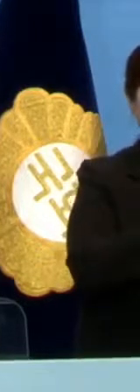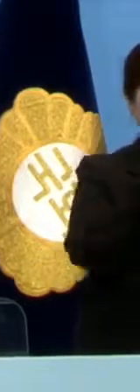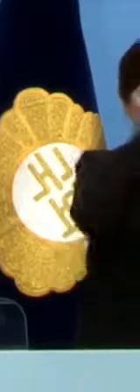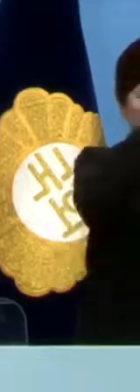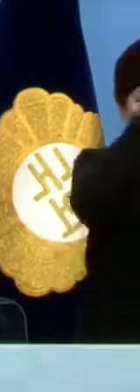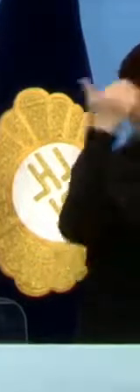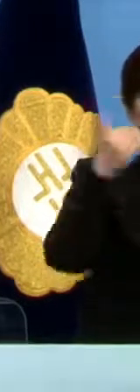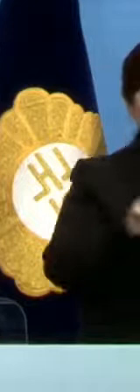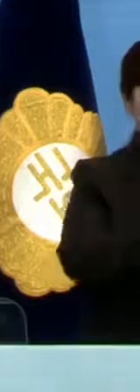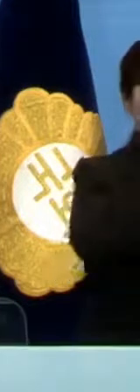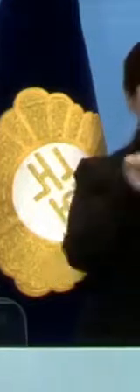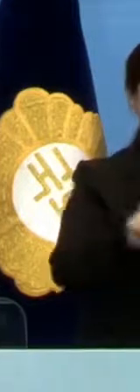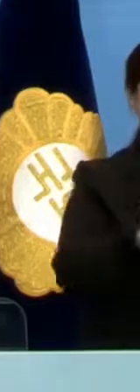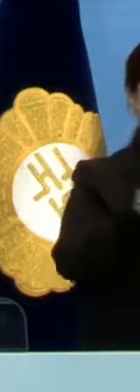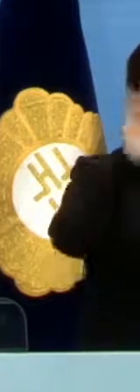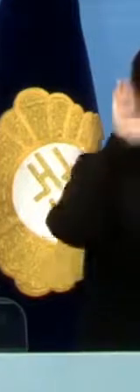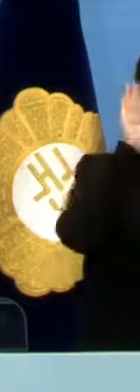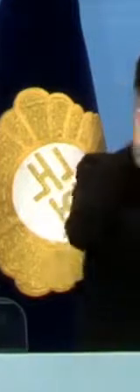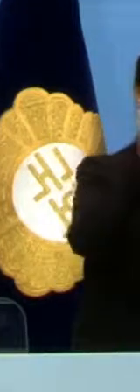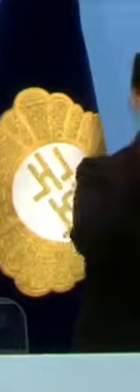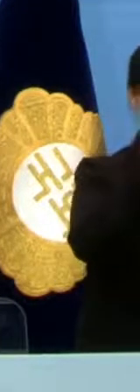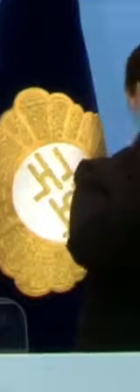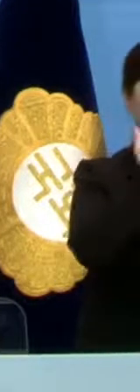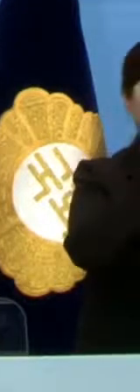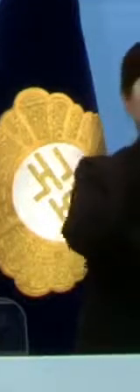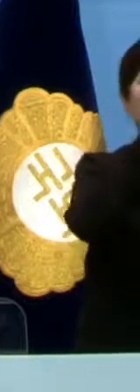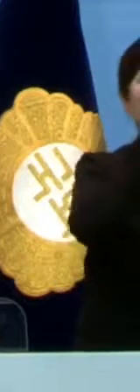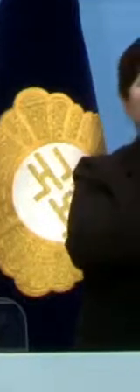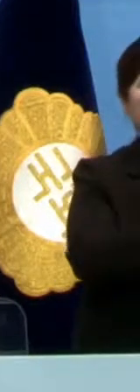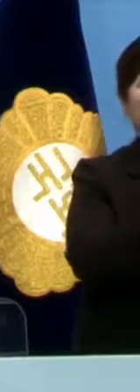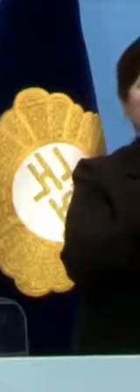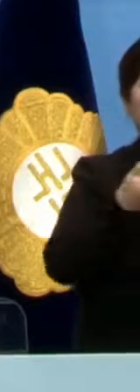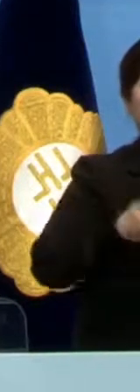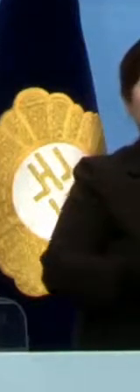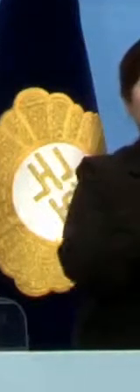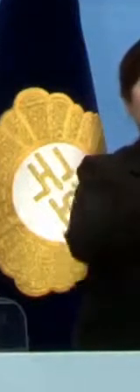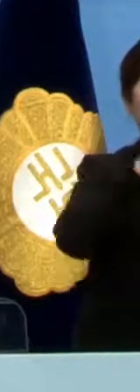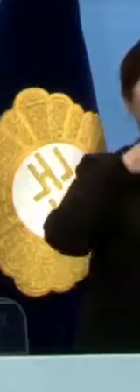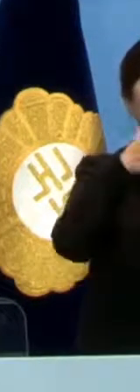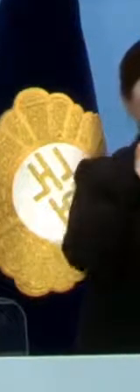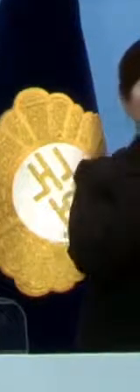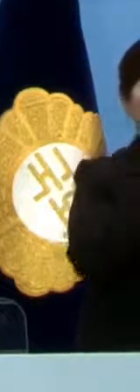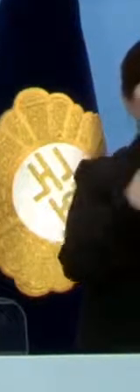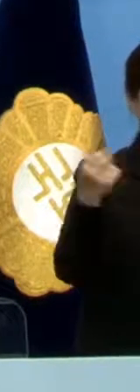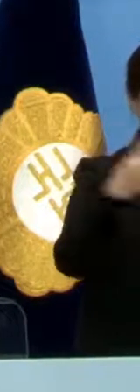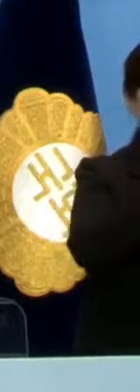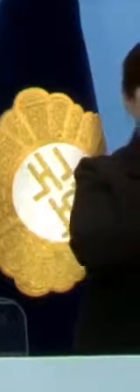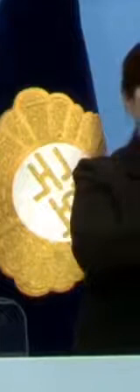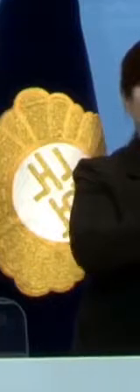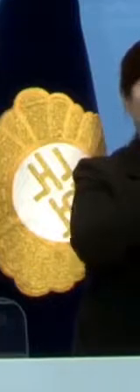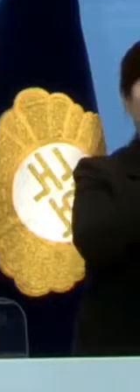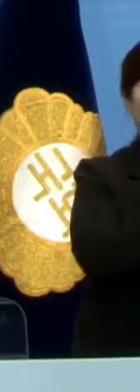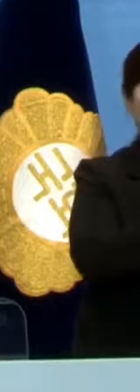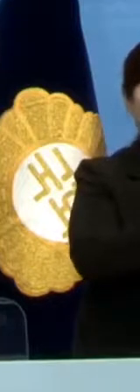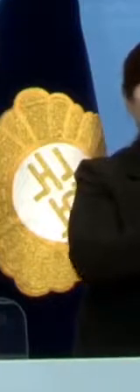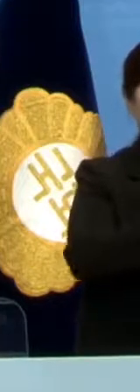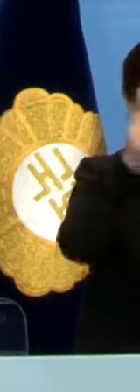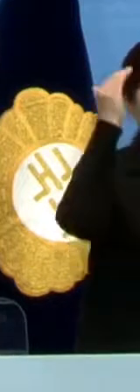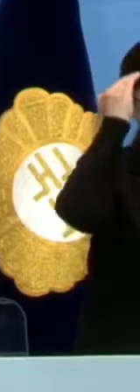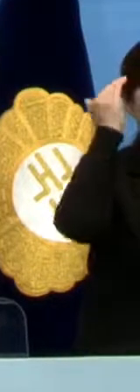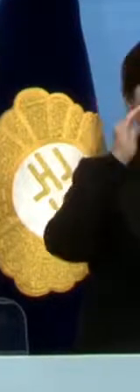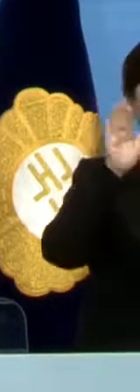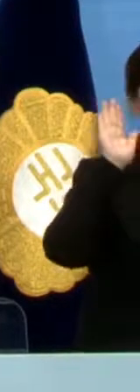청년들이 살고 미래를 내다볼 수 있는 그런 부산으로 우리 고향 부산이 거듭났을 때 대한민국의 미래에도 굉장히